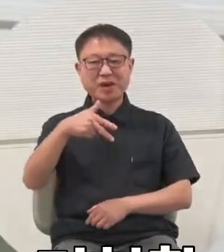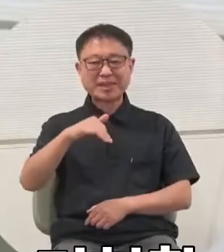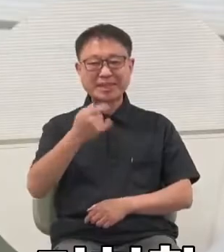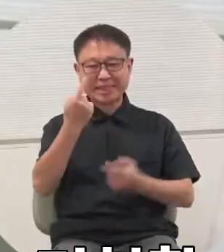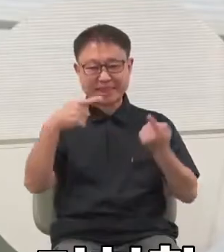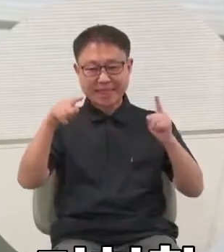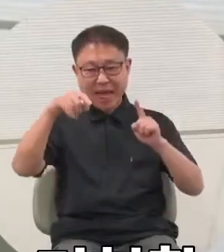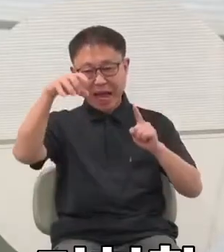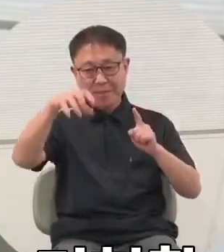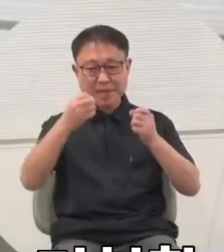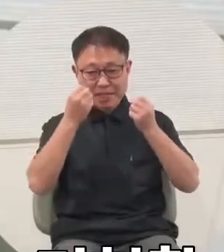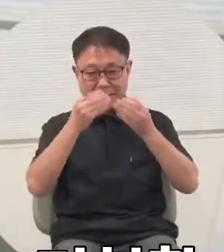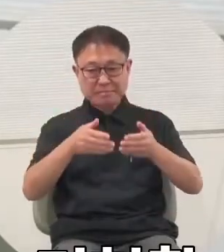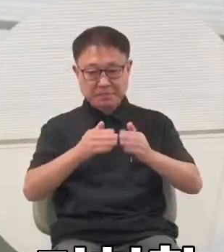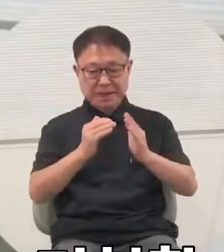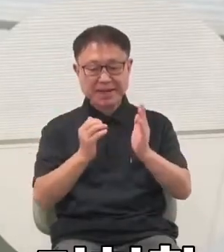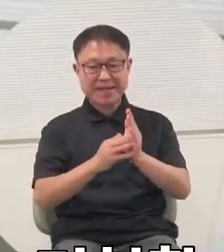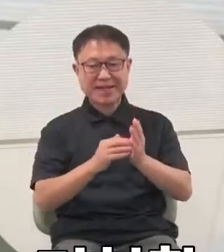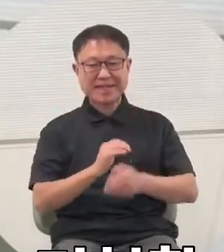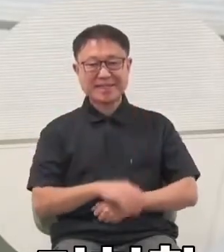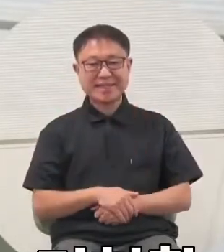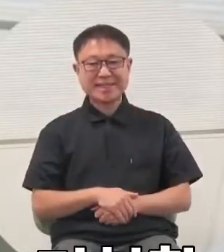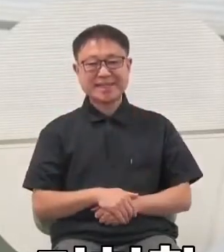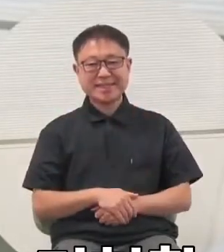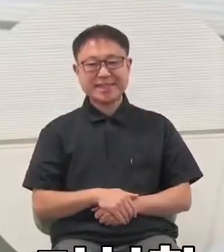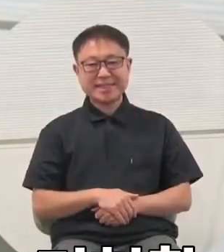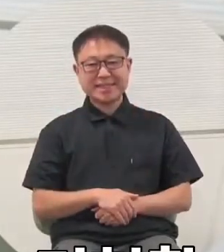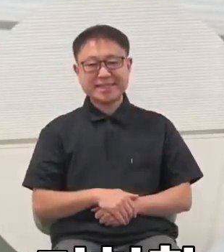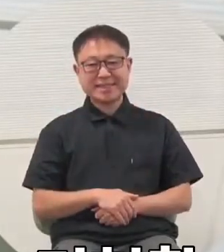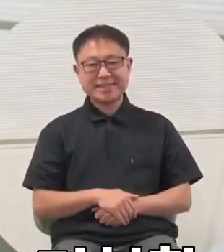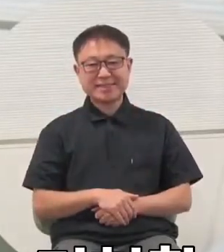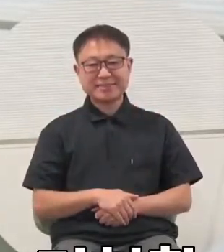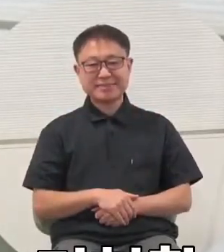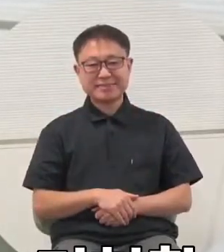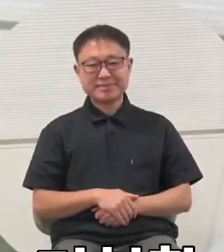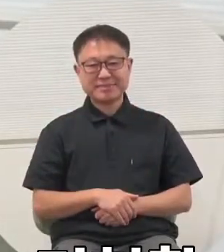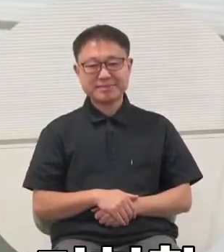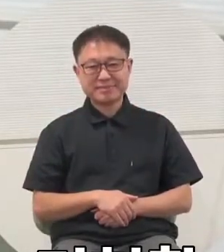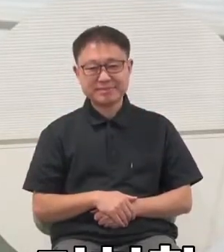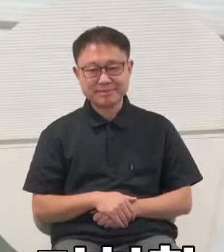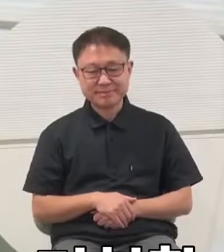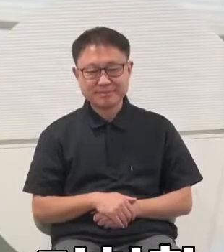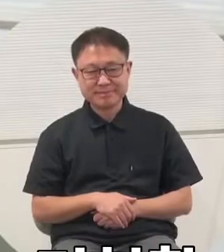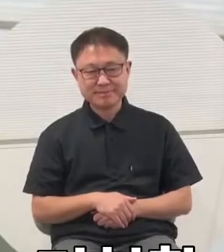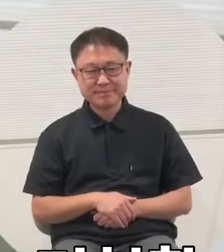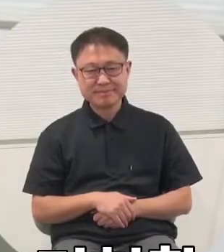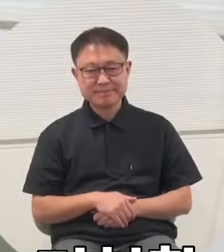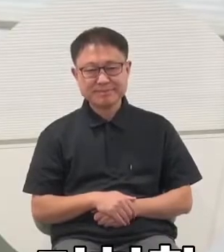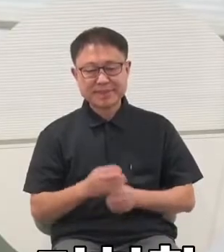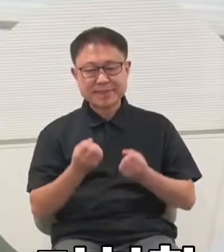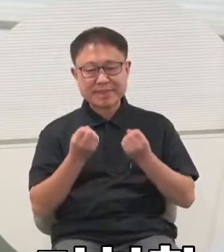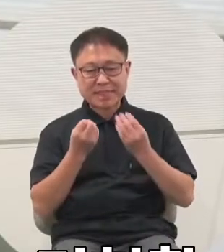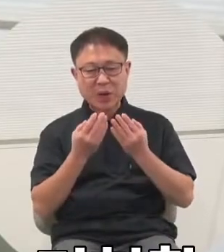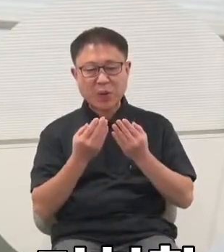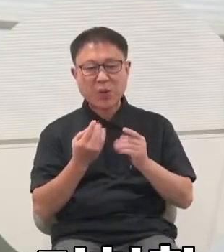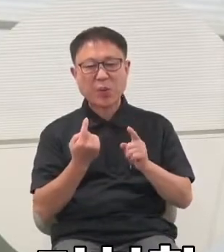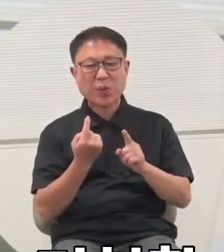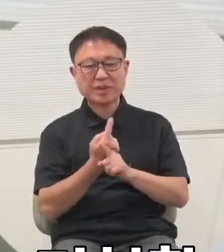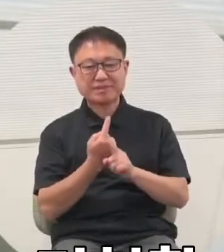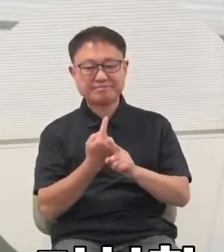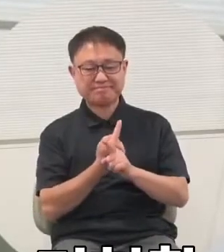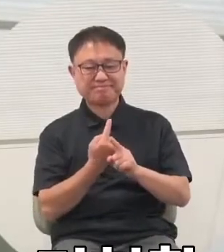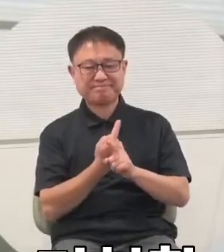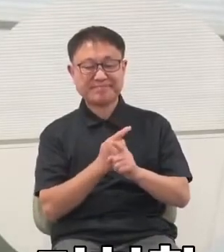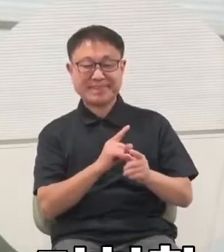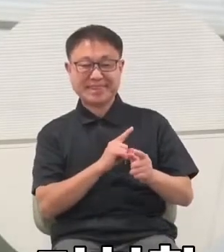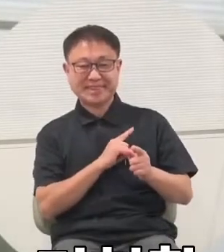생긴 공간입니다. 그래서 로컬 콘텐츠 랩 앳 과좌이고요. 새로 고침이라는